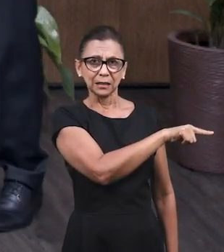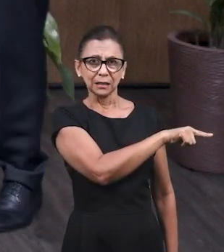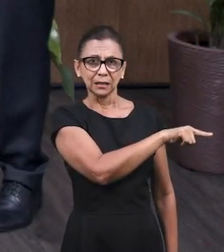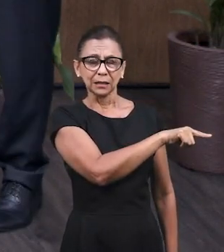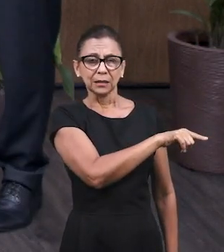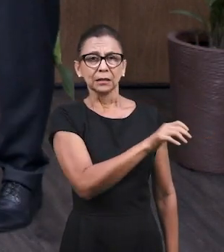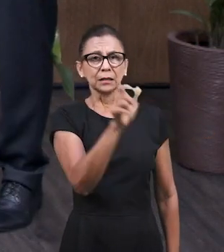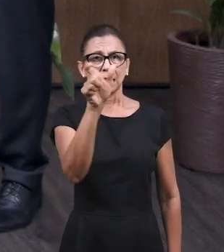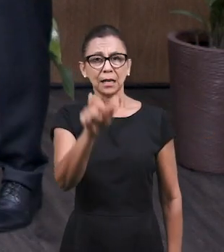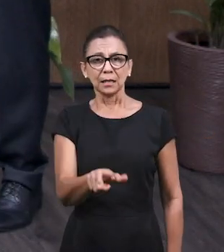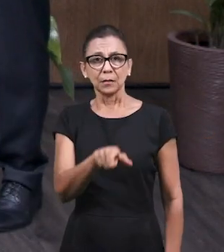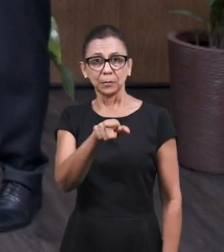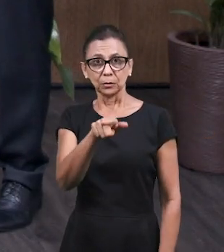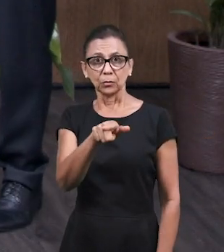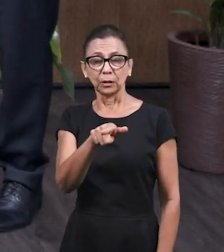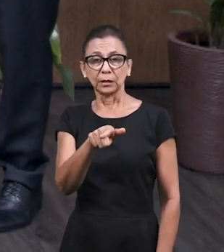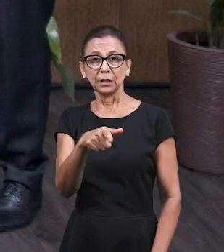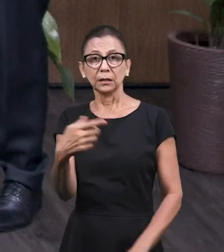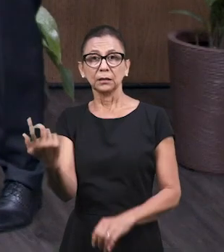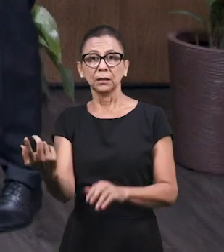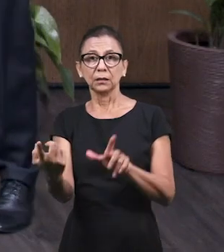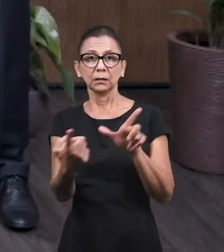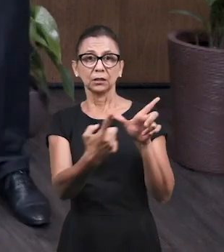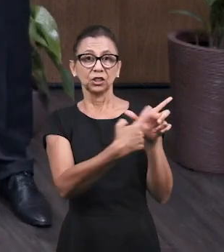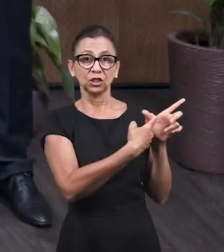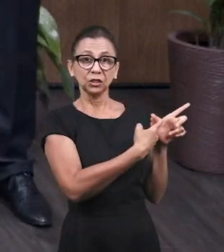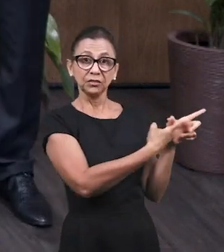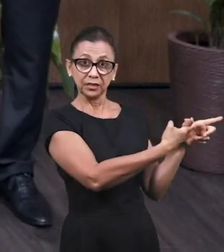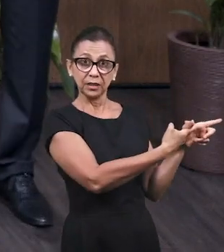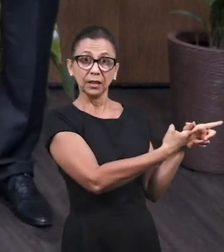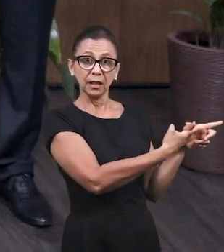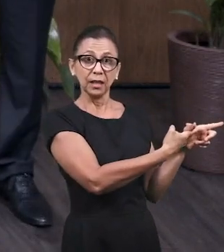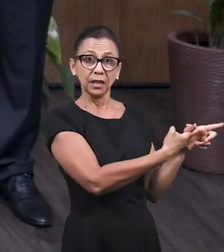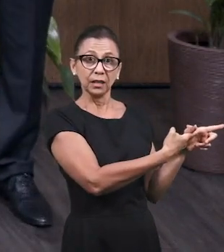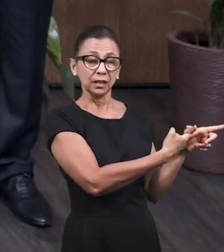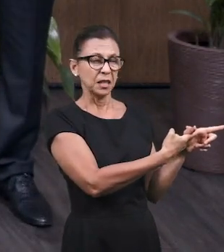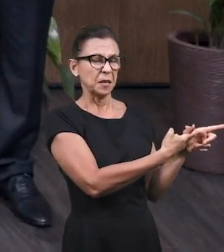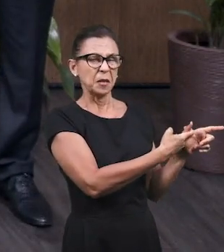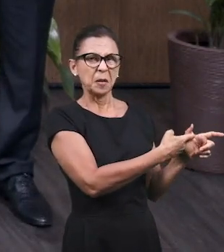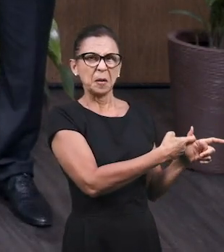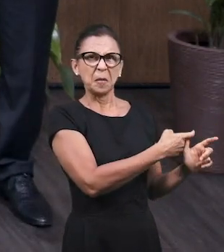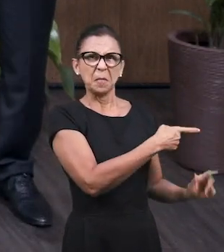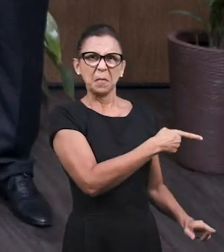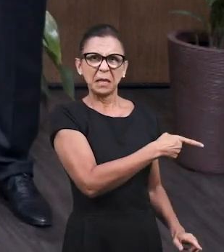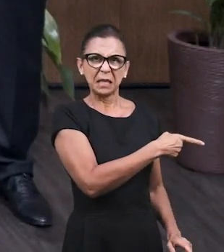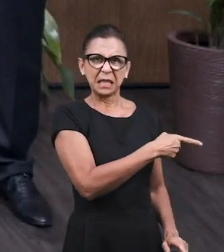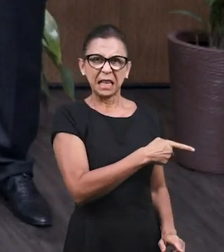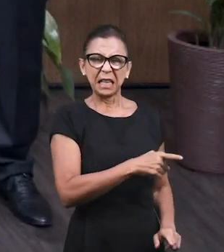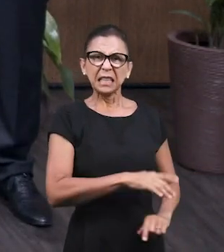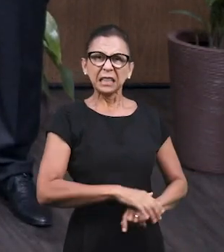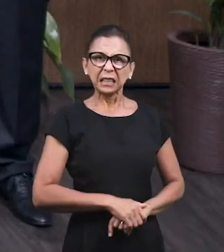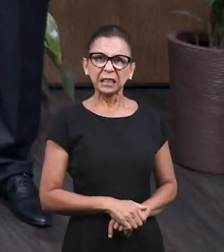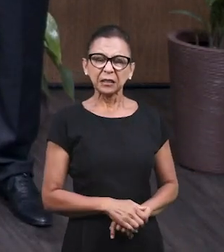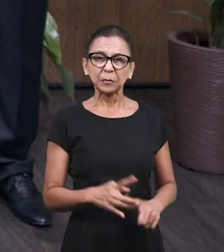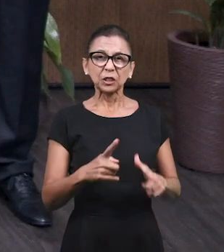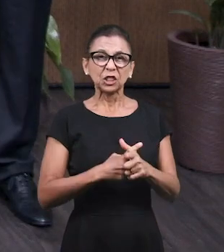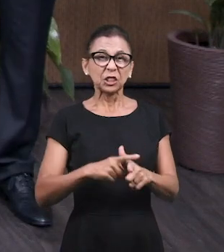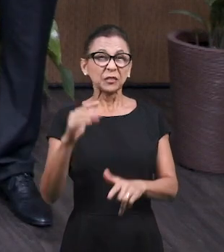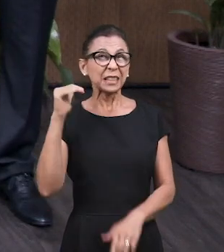pardonné, il n'a pas voulu pardonner l'autre serviteur, même en ayant pardonné par le roi,